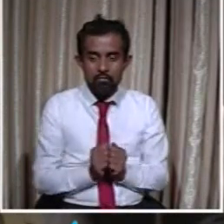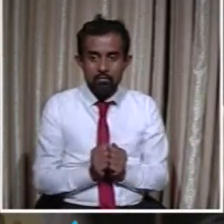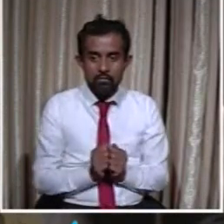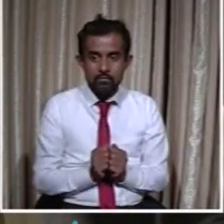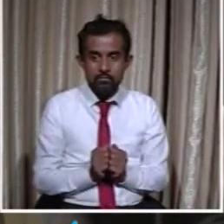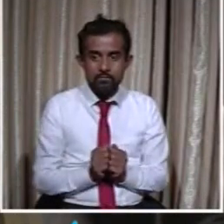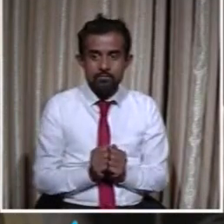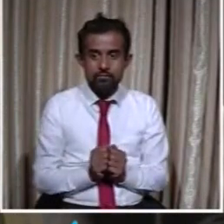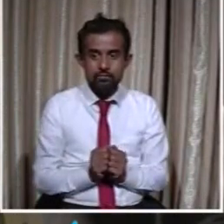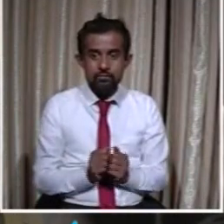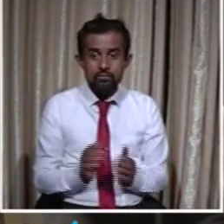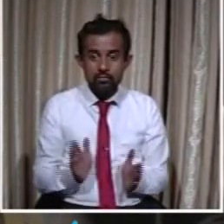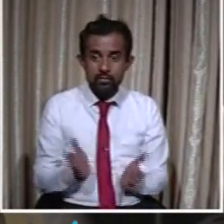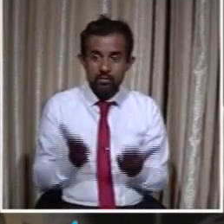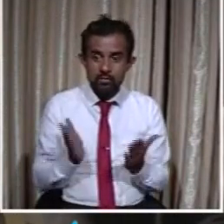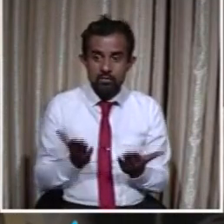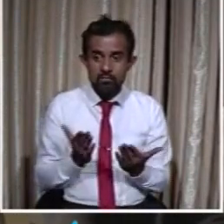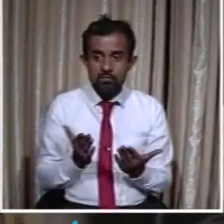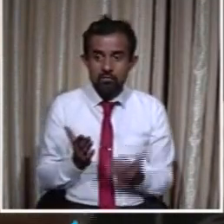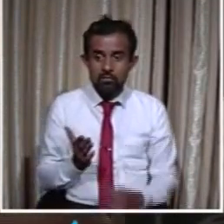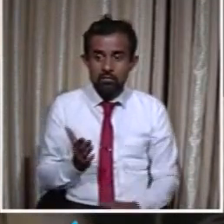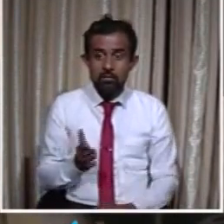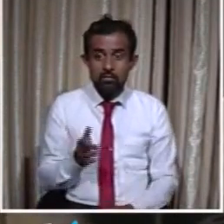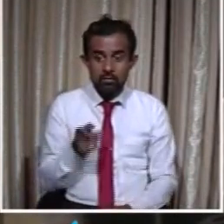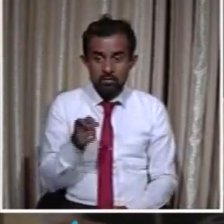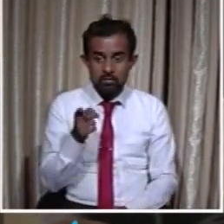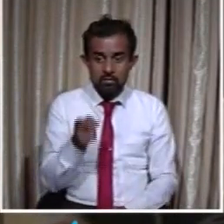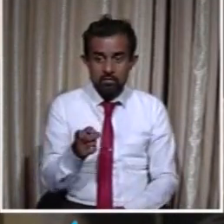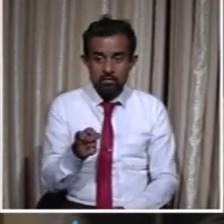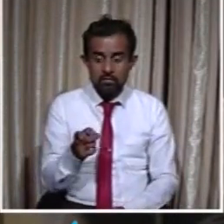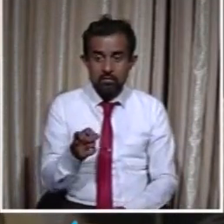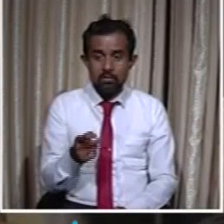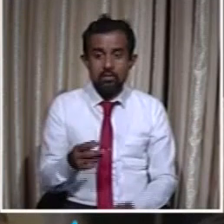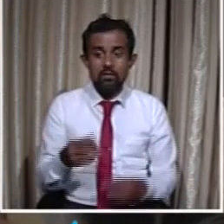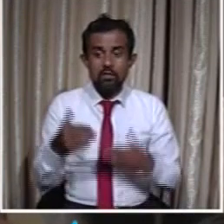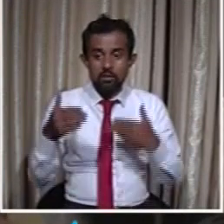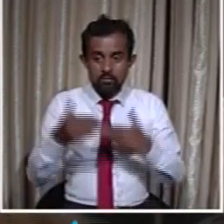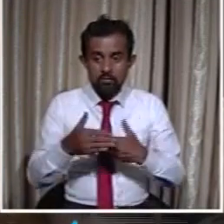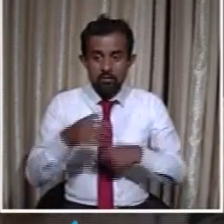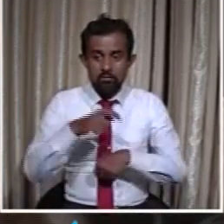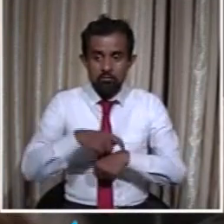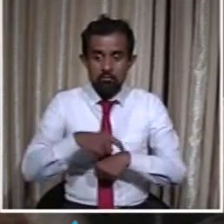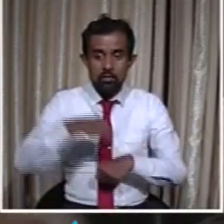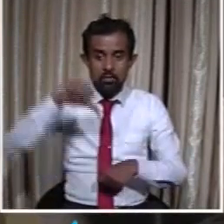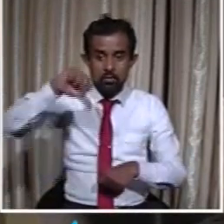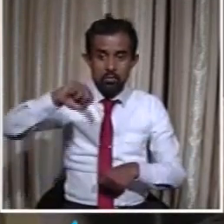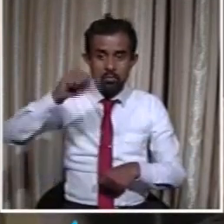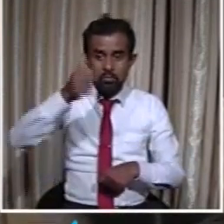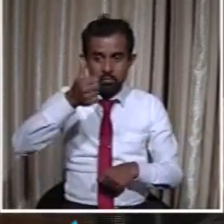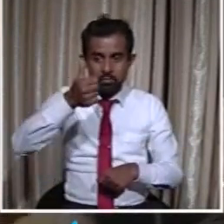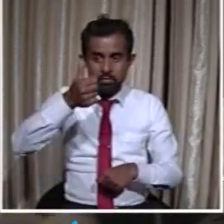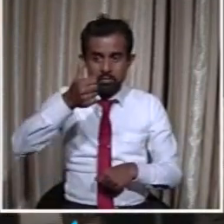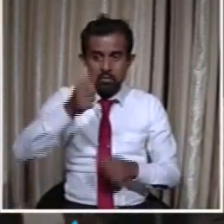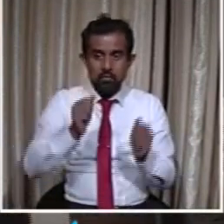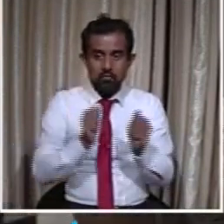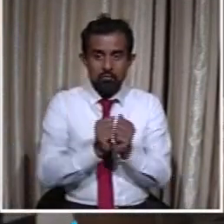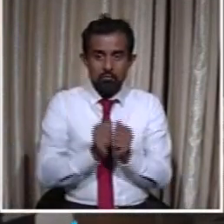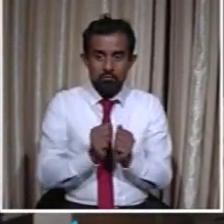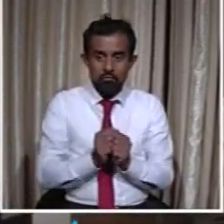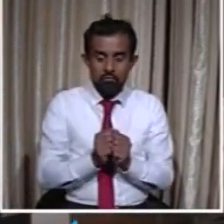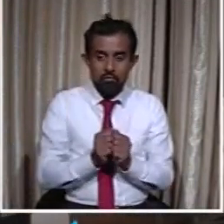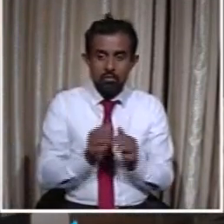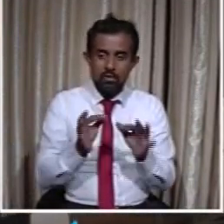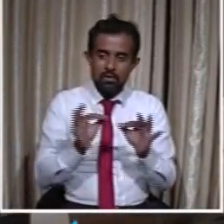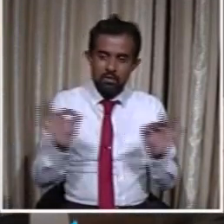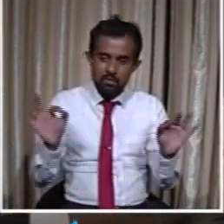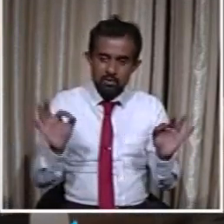நடந்து கொண்டு இருக்கிறவர்களுக்கு ஒரு குறுகிய கால புனர்வாழ்வு அடிப்படையில் அவர்களை விடுதலை செய்ய வேண்டும் என்றும் இன்றைய இந்த அவசர